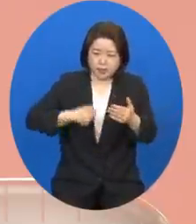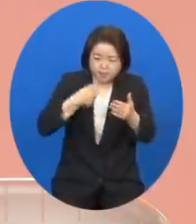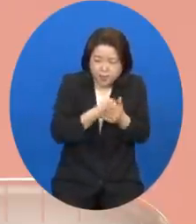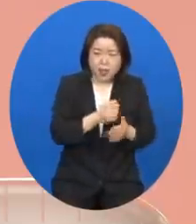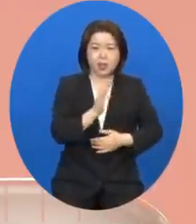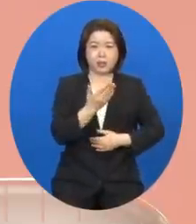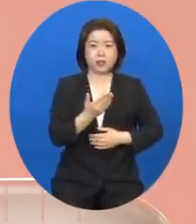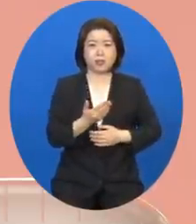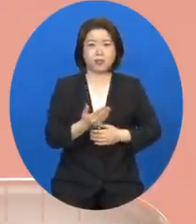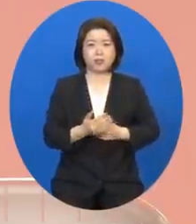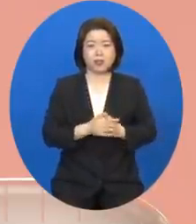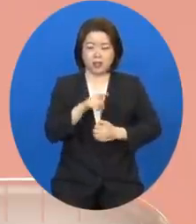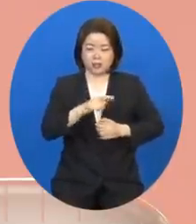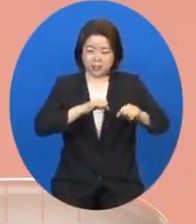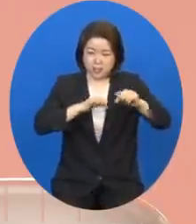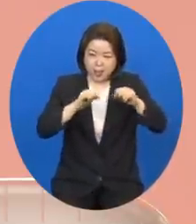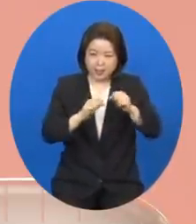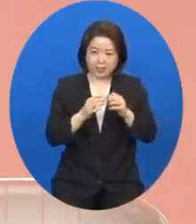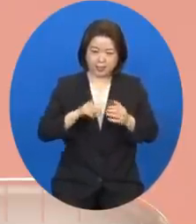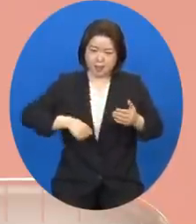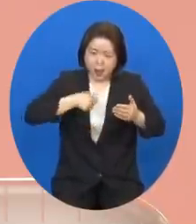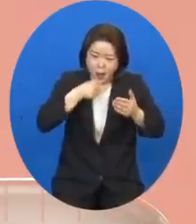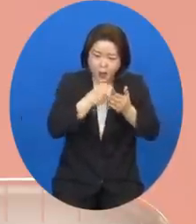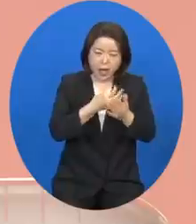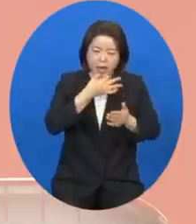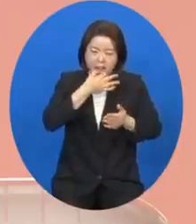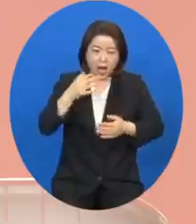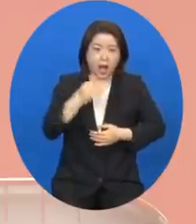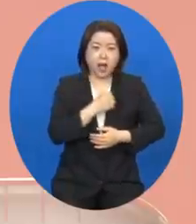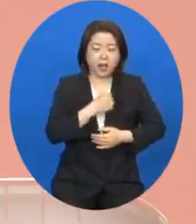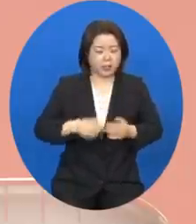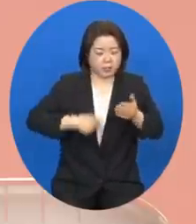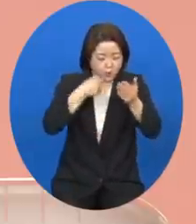되고 그렇게 행동하려고 용기를 내어야 되는 거예요.